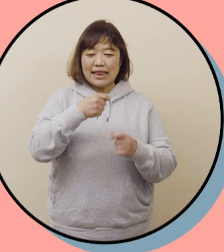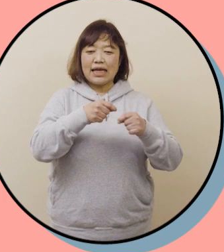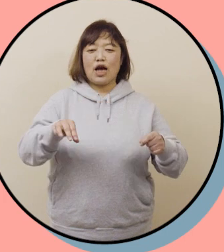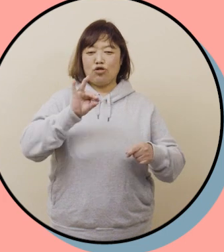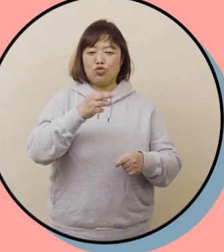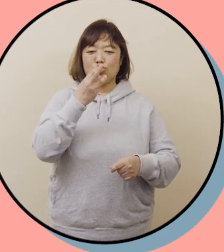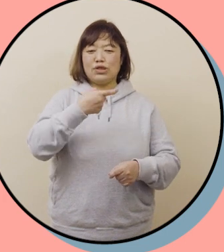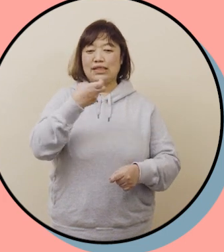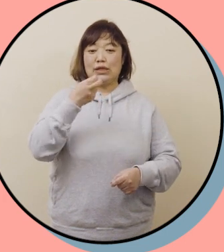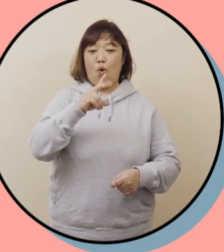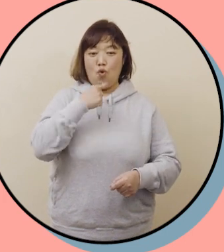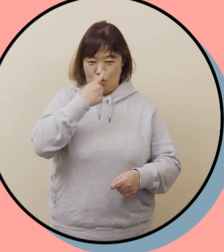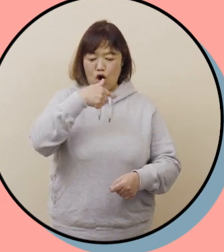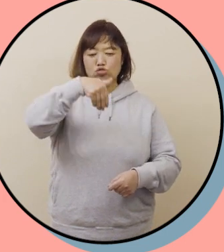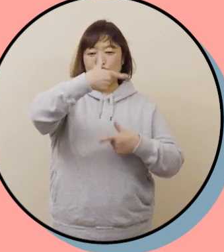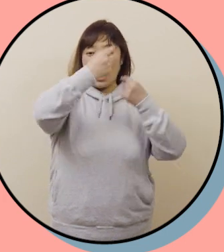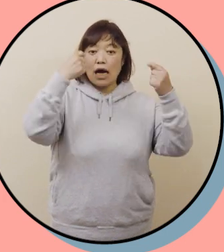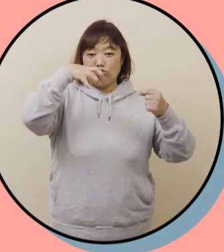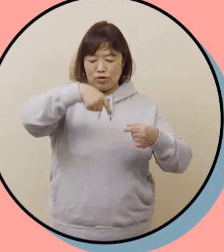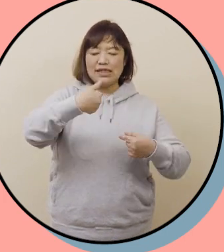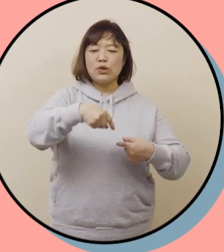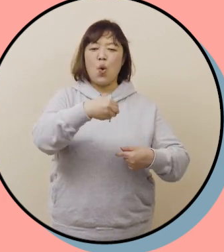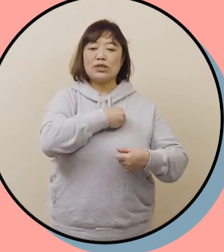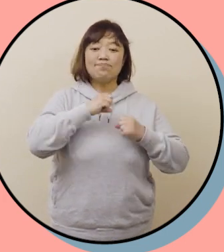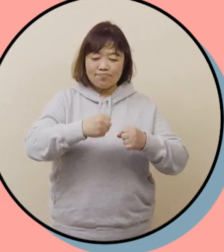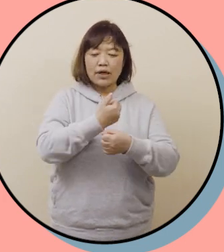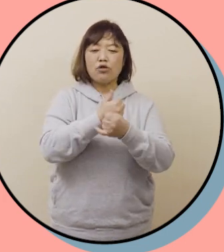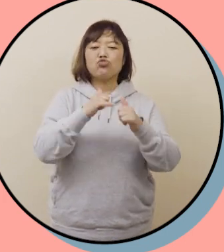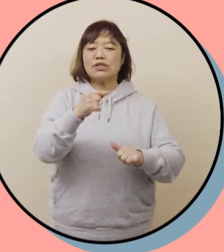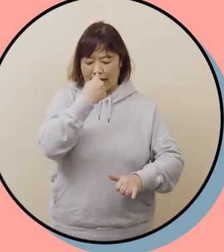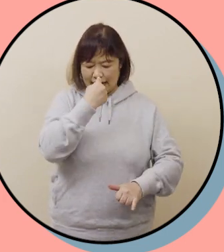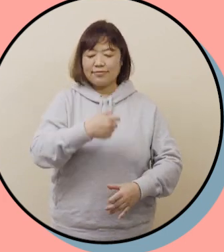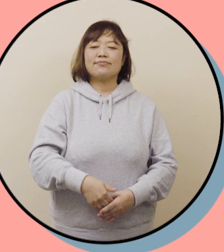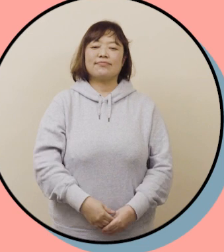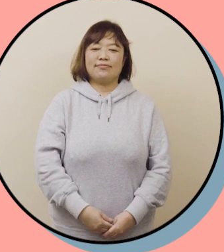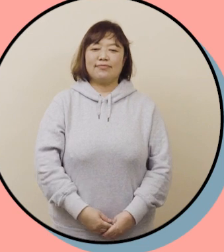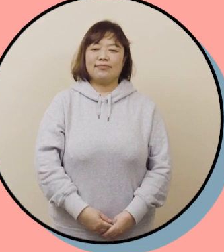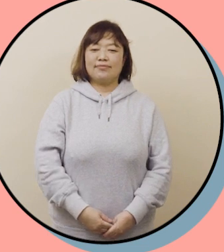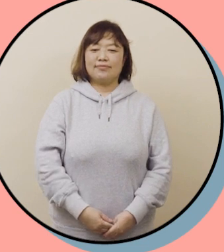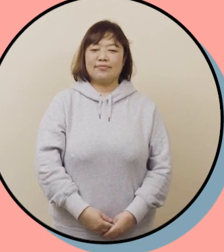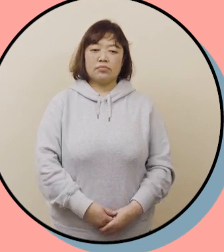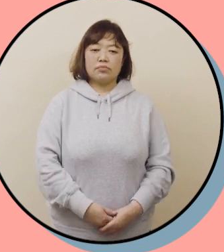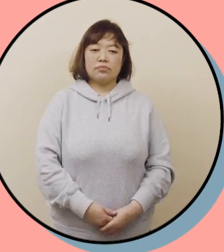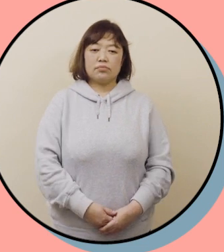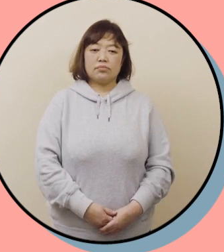こんにちは中津祐一郎と申します普段は九州大学で教員をしている研究者です